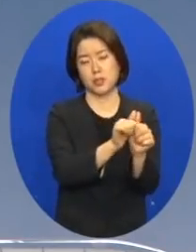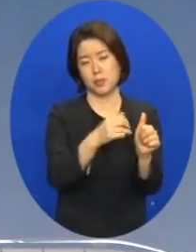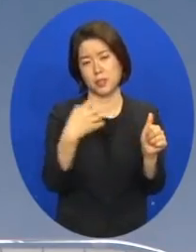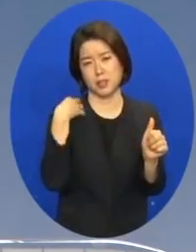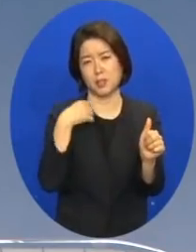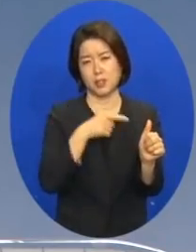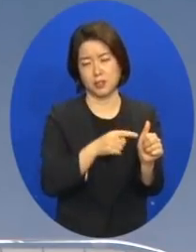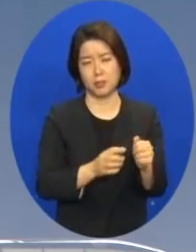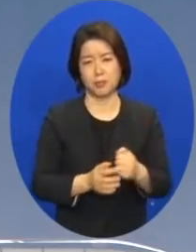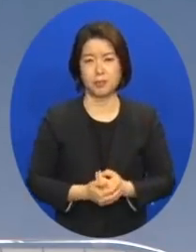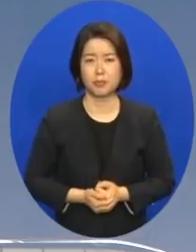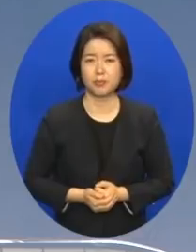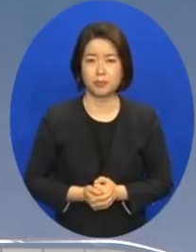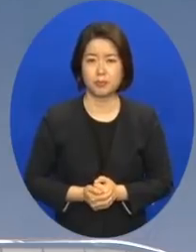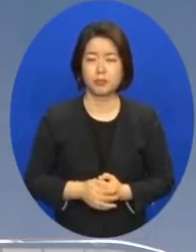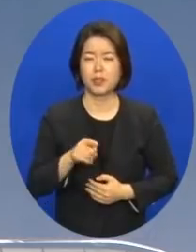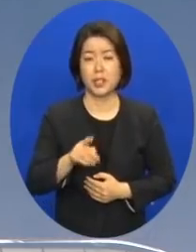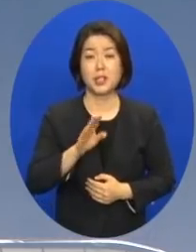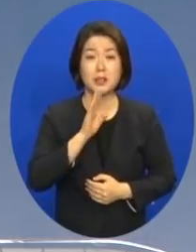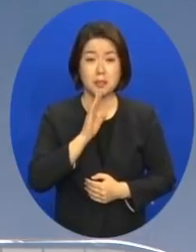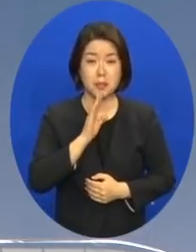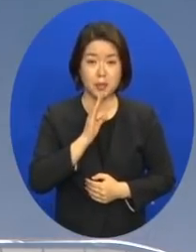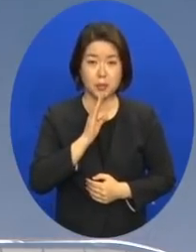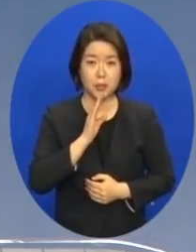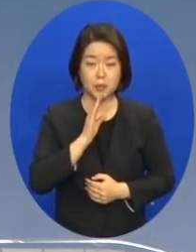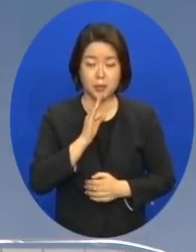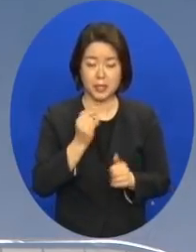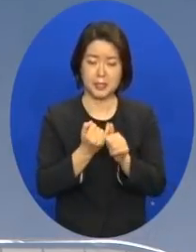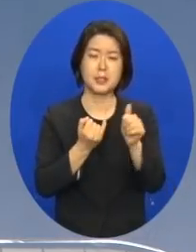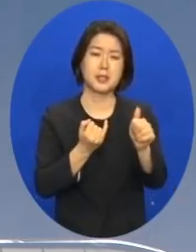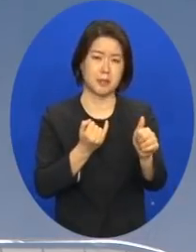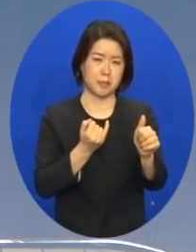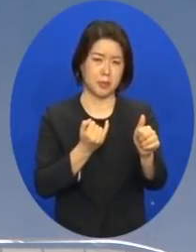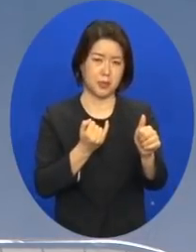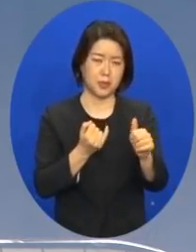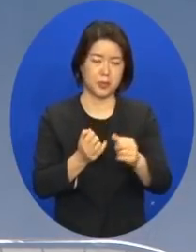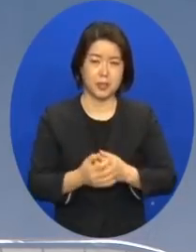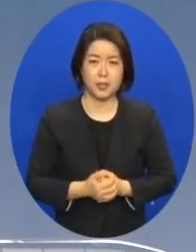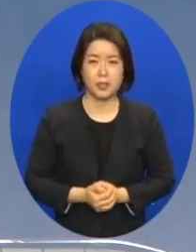한다. 그게 바로 남편이란.